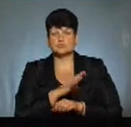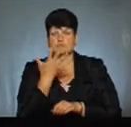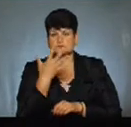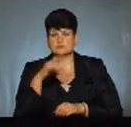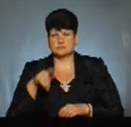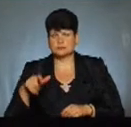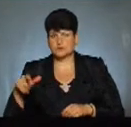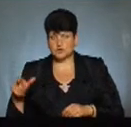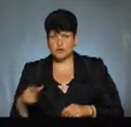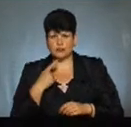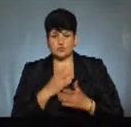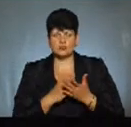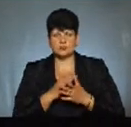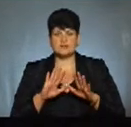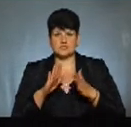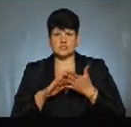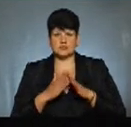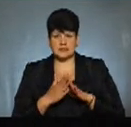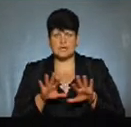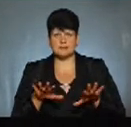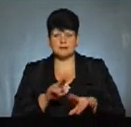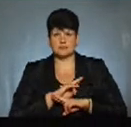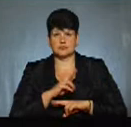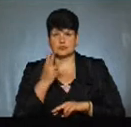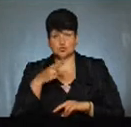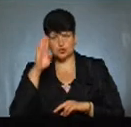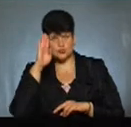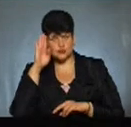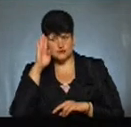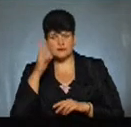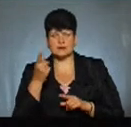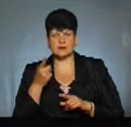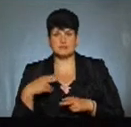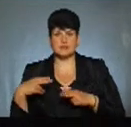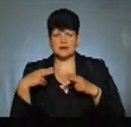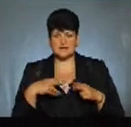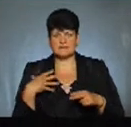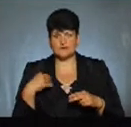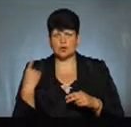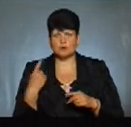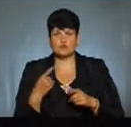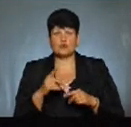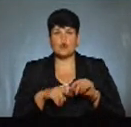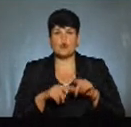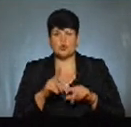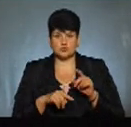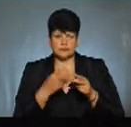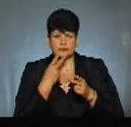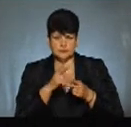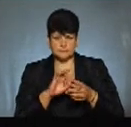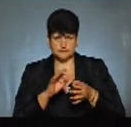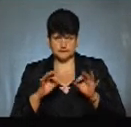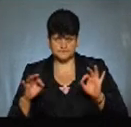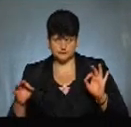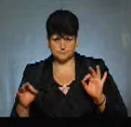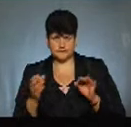надзвичайних ситуацій. На місці загинуло троє чоловіків, які з Львівської області приїхали до родичів. Докладніше – у сюжеті наших